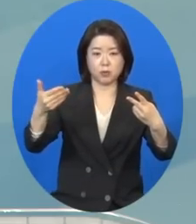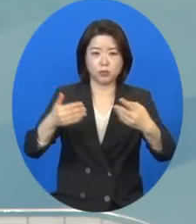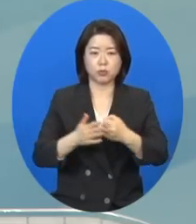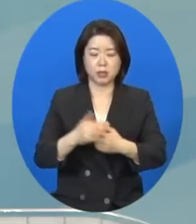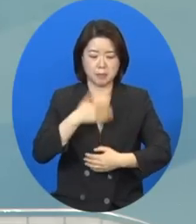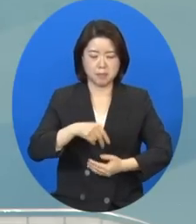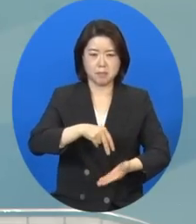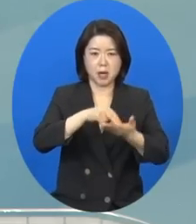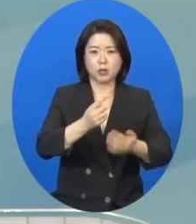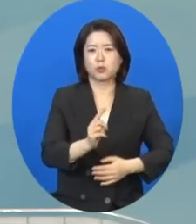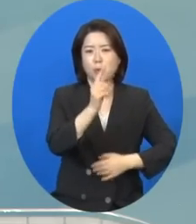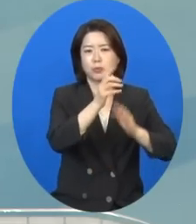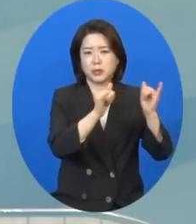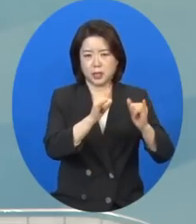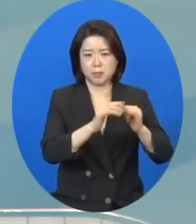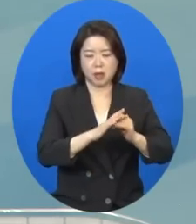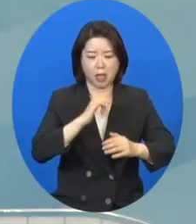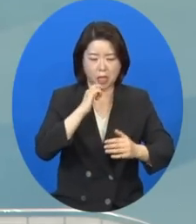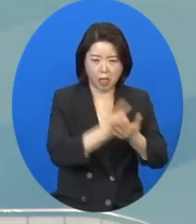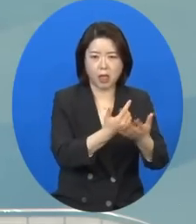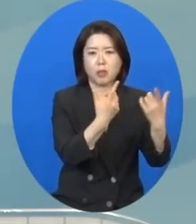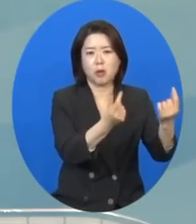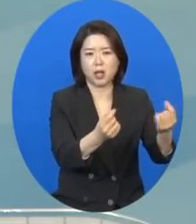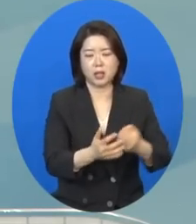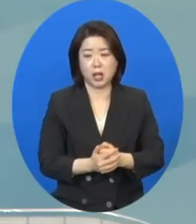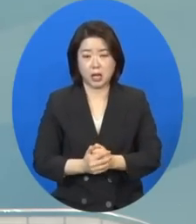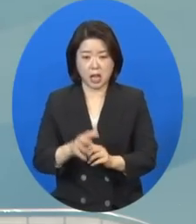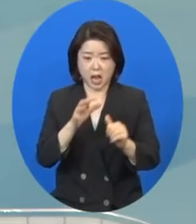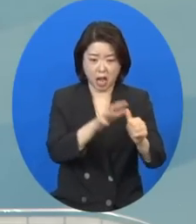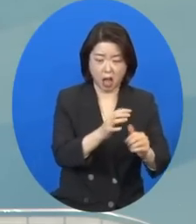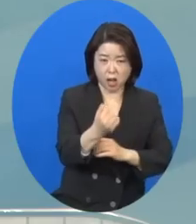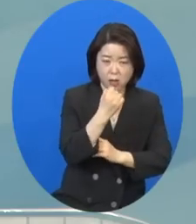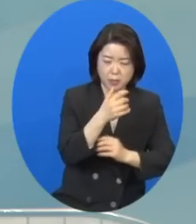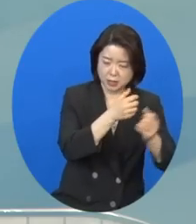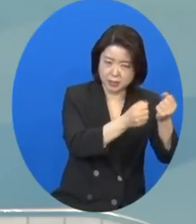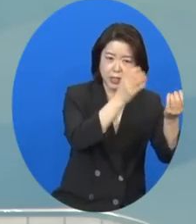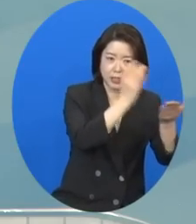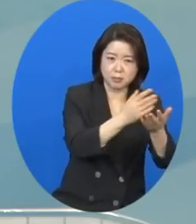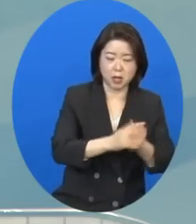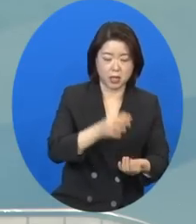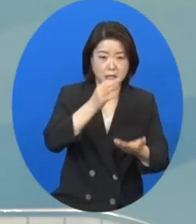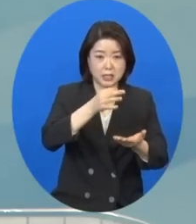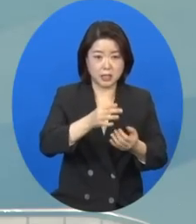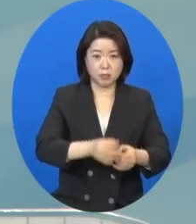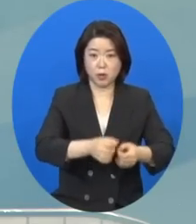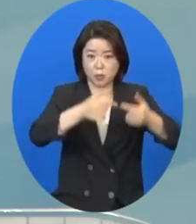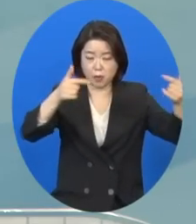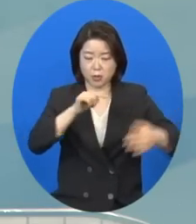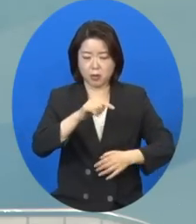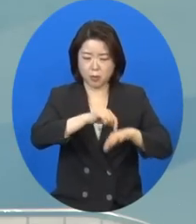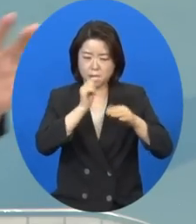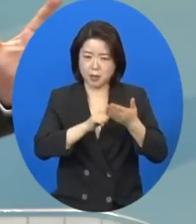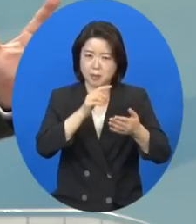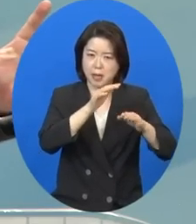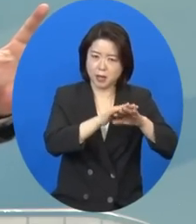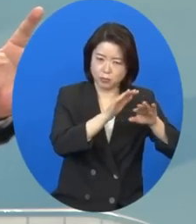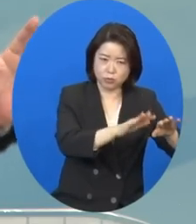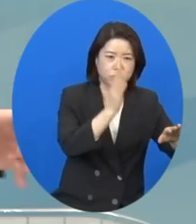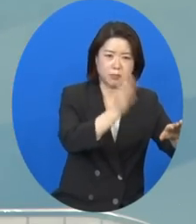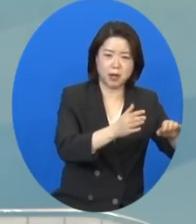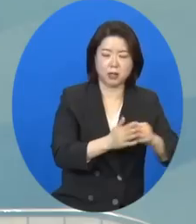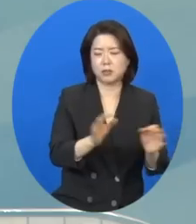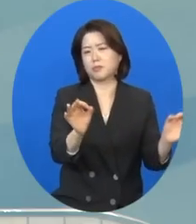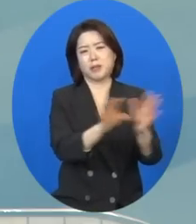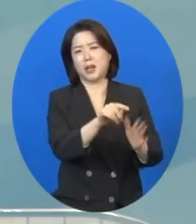신분이 높은 사람도 속임수에 지나지 않다 억압하는 힘을 의지하지 말고 재물이 드러나라도 거기에 마음을 두지 말아라 이게 다 사라진다는